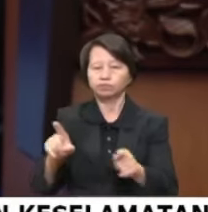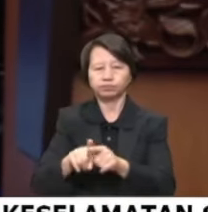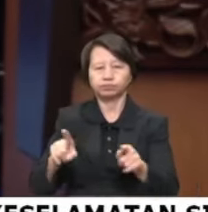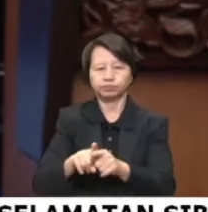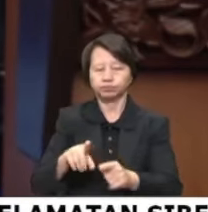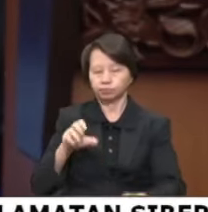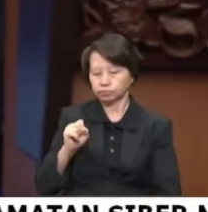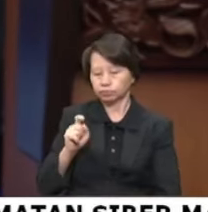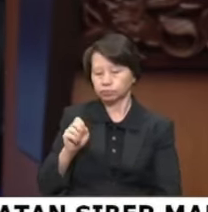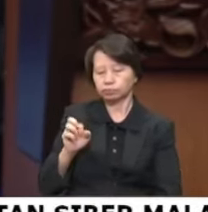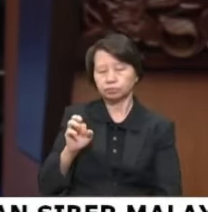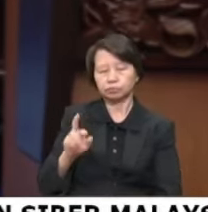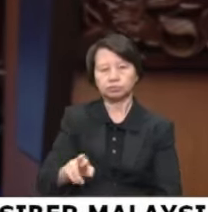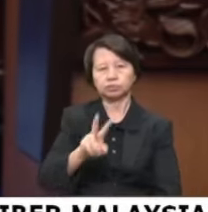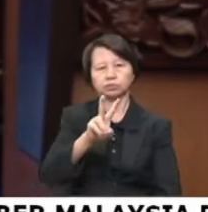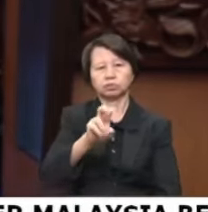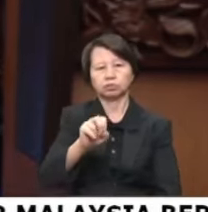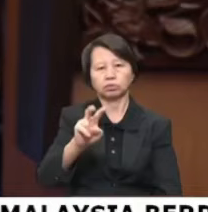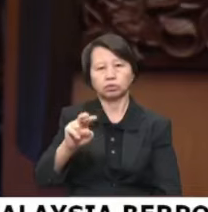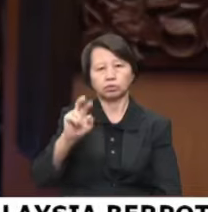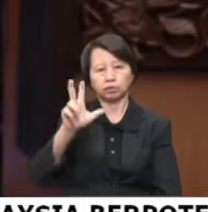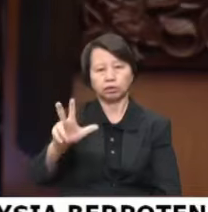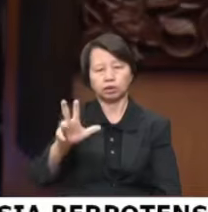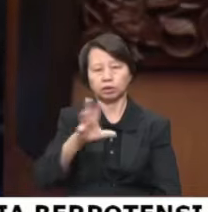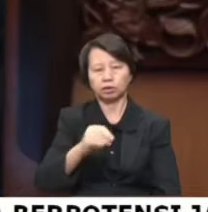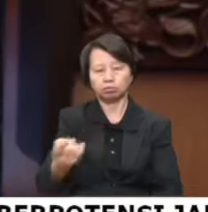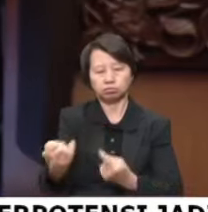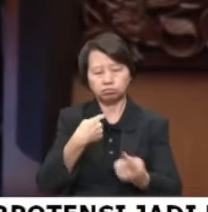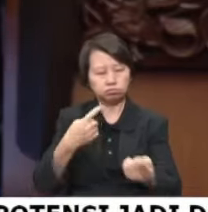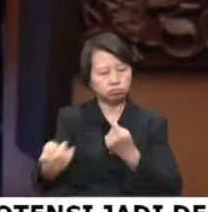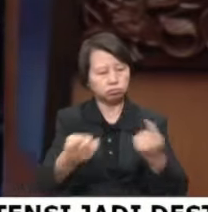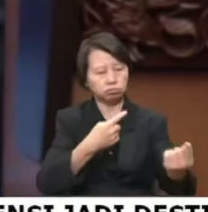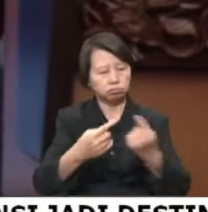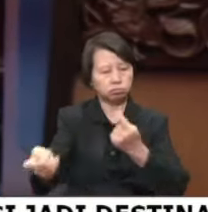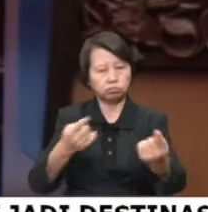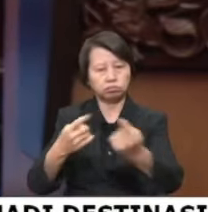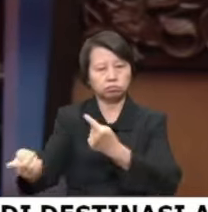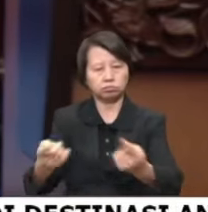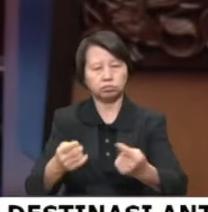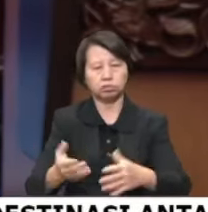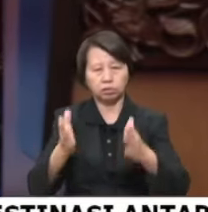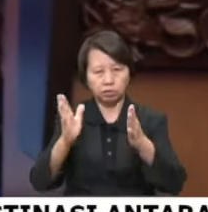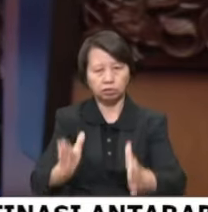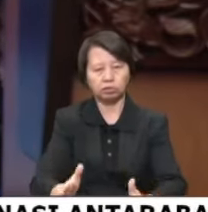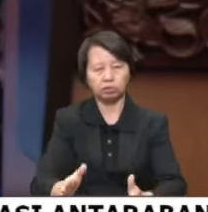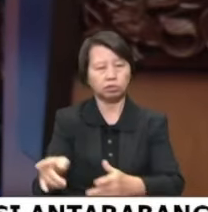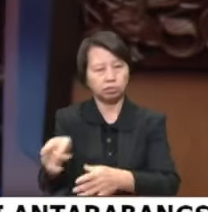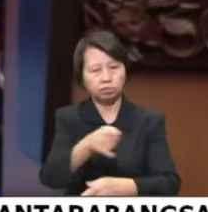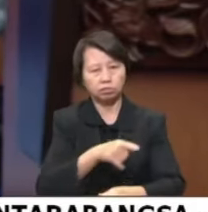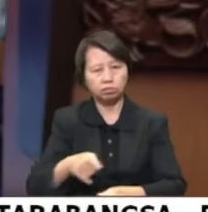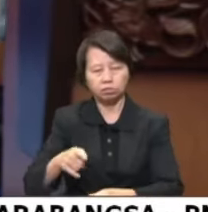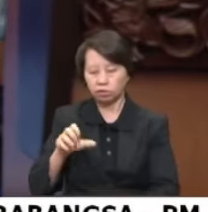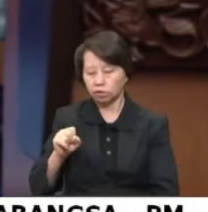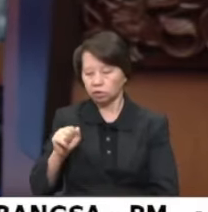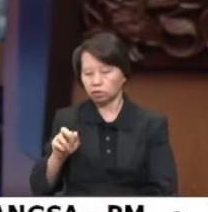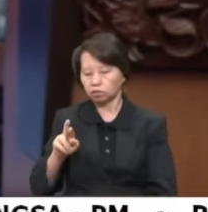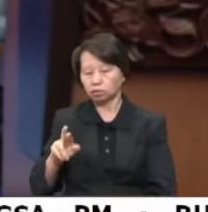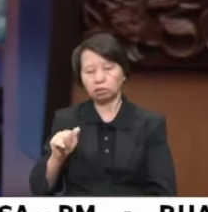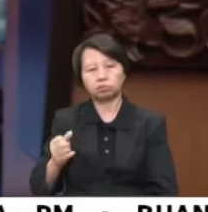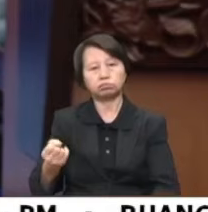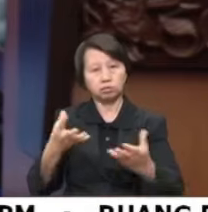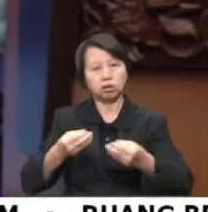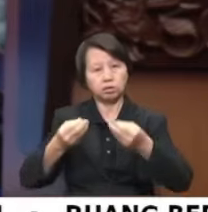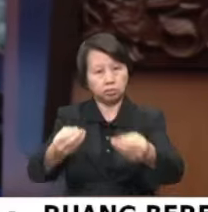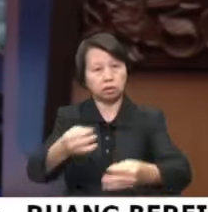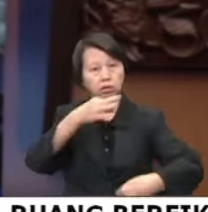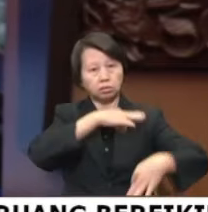sejak 2023 dan maklum balas yang diterima daripada pemegang taruh dan penerima itu sendiri, SARA banyak memberi manfaat